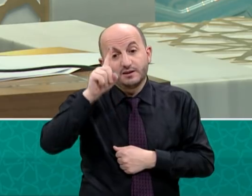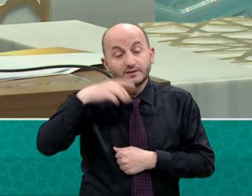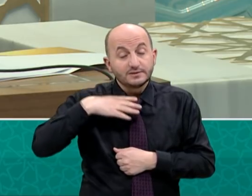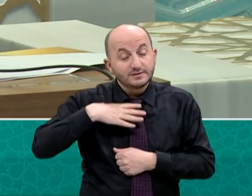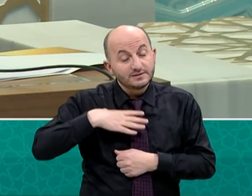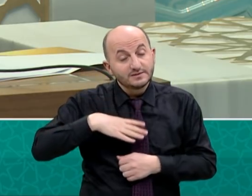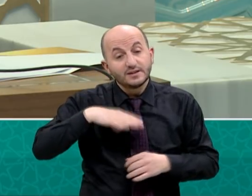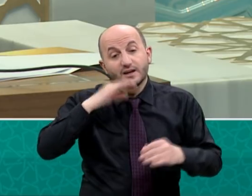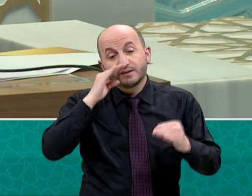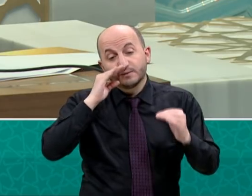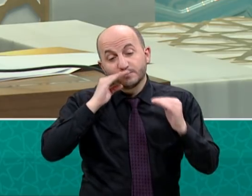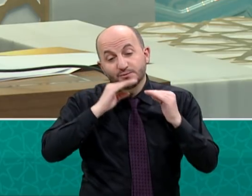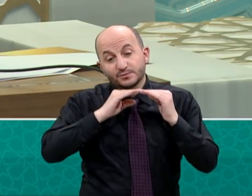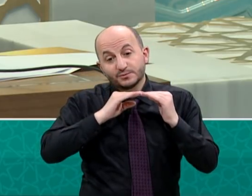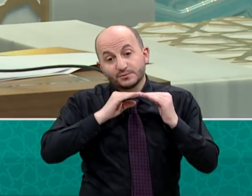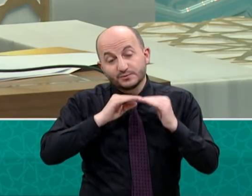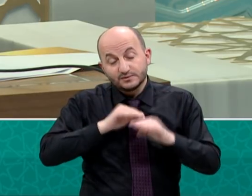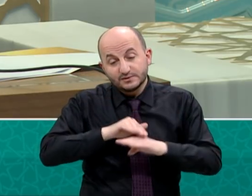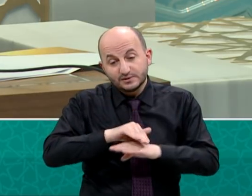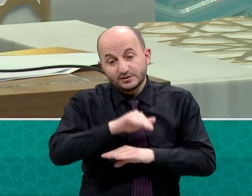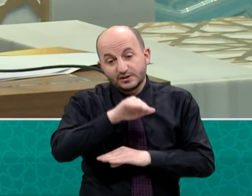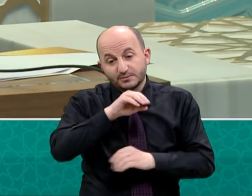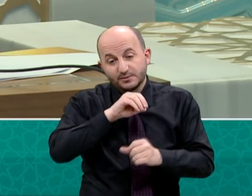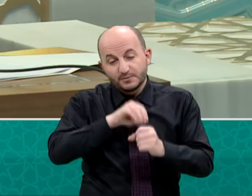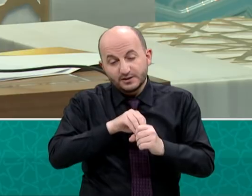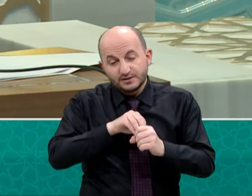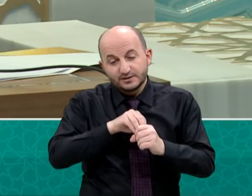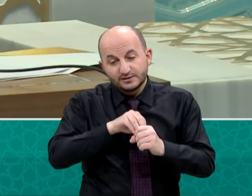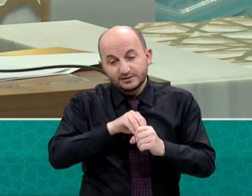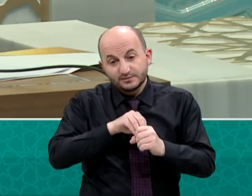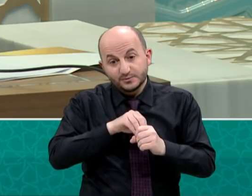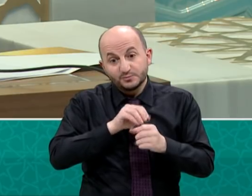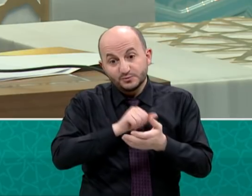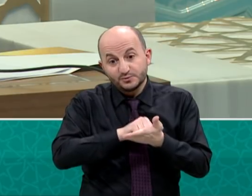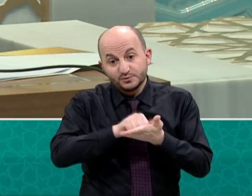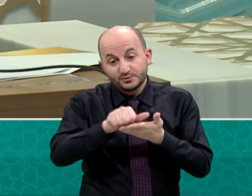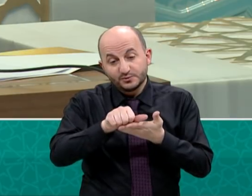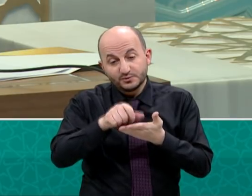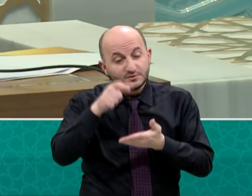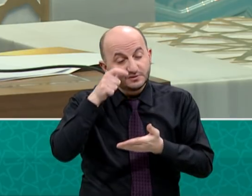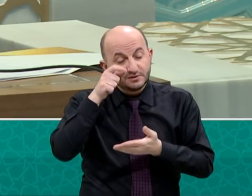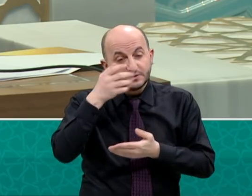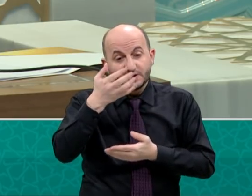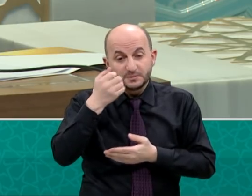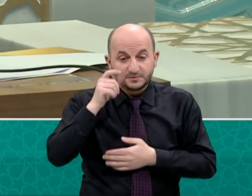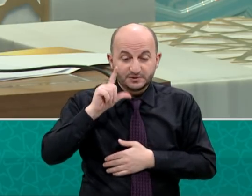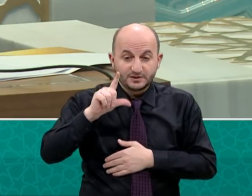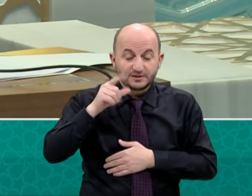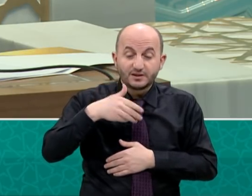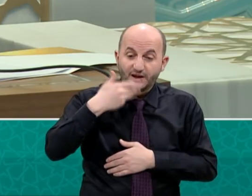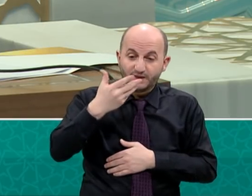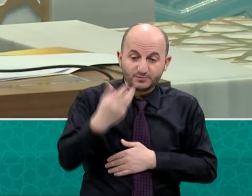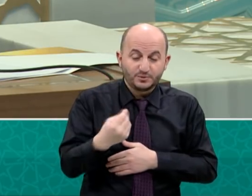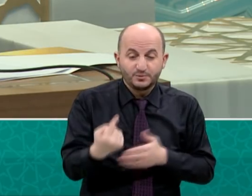muradına uygun bir şekilde yaşayabilmek için bu bütünlüğü dikkate almamız gerektiğini anlatmış